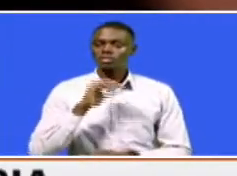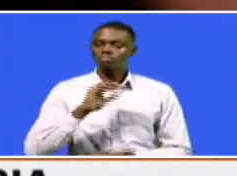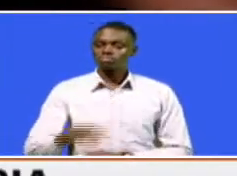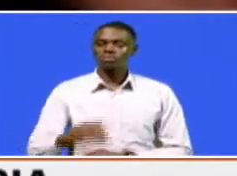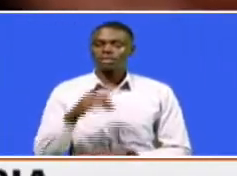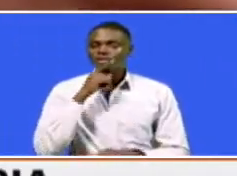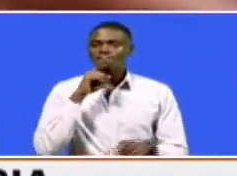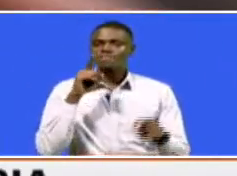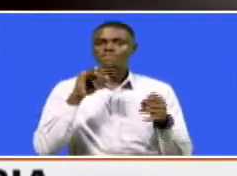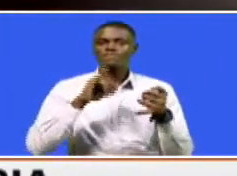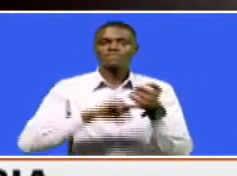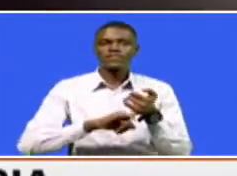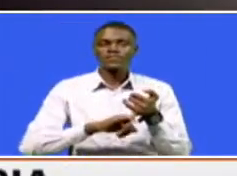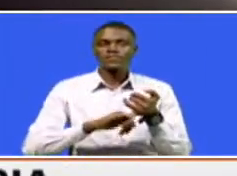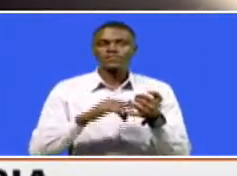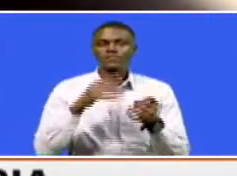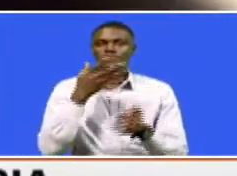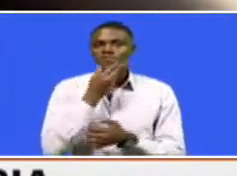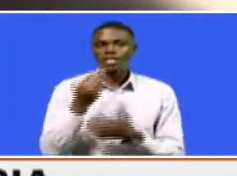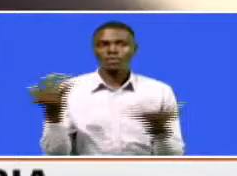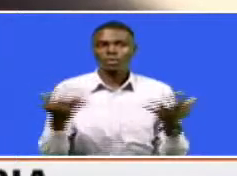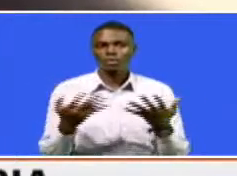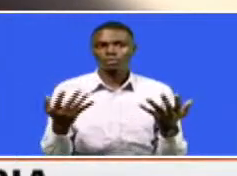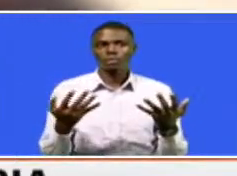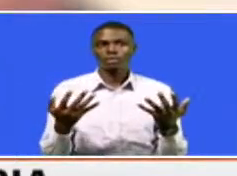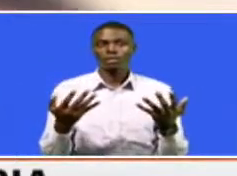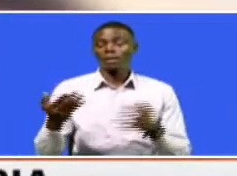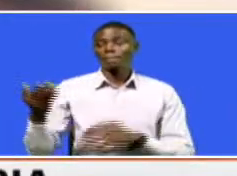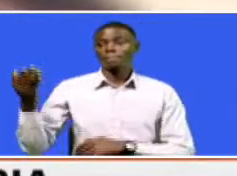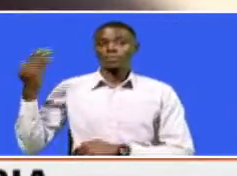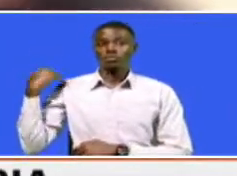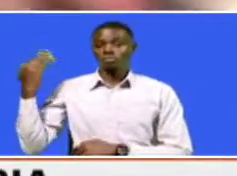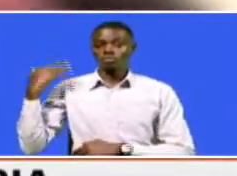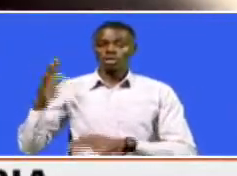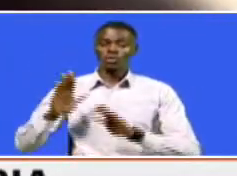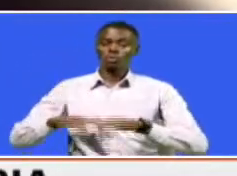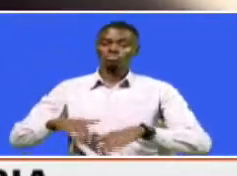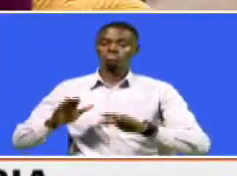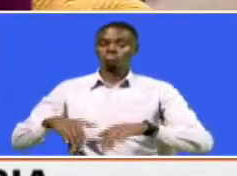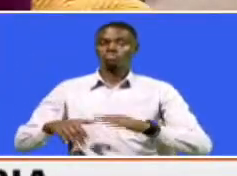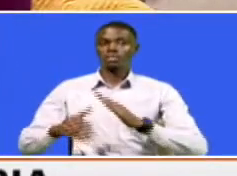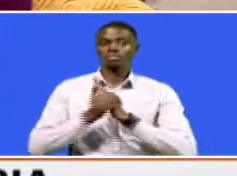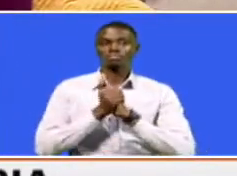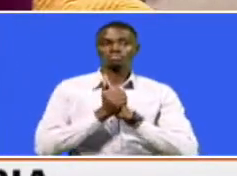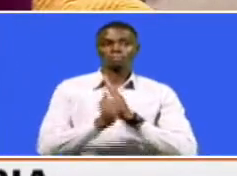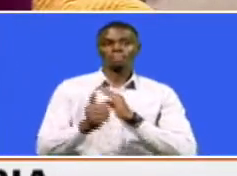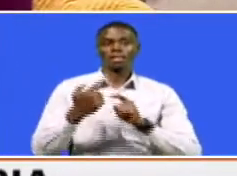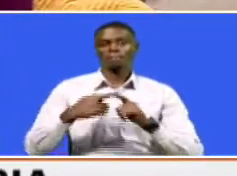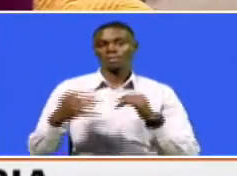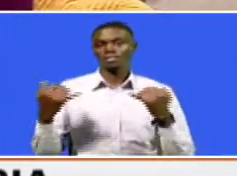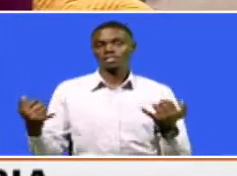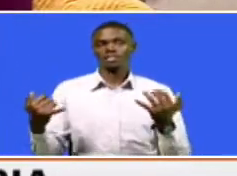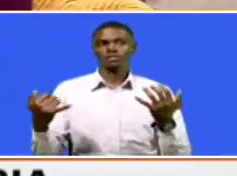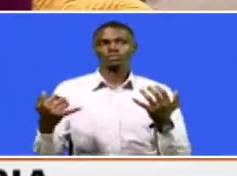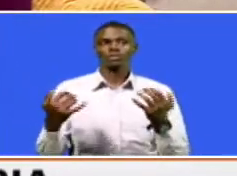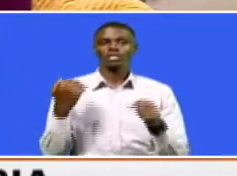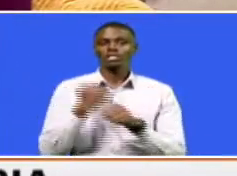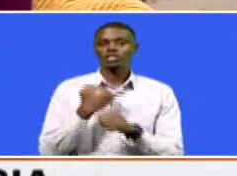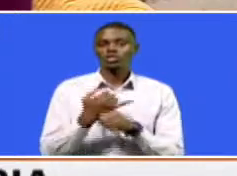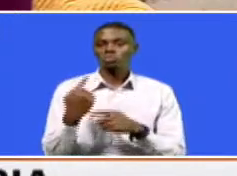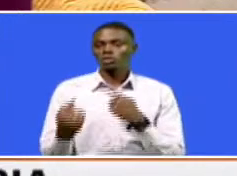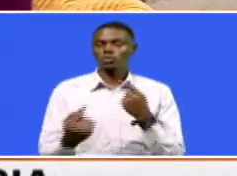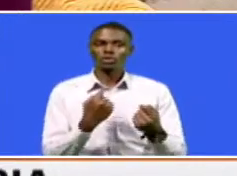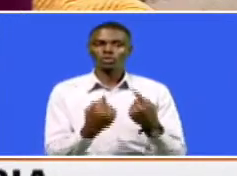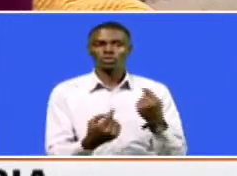Jen amebakia kufanya kazi za kijungujiko mbali na hapo awali alikuwa mshonaji nguo hodari. Nilikuwa na mashine yangu, nilikuwa nashonia watu